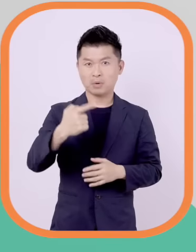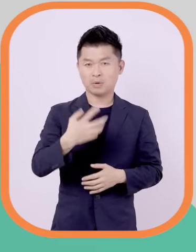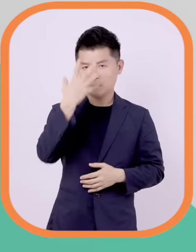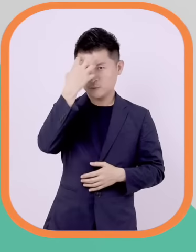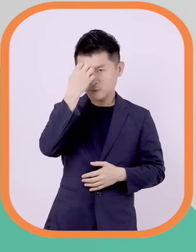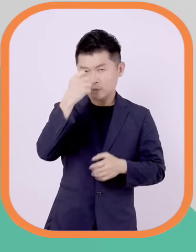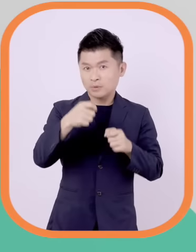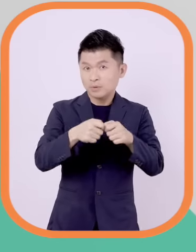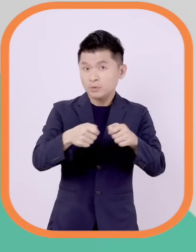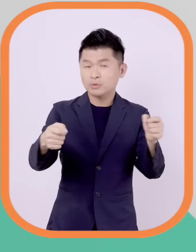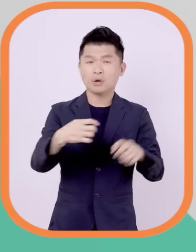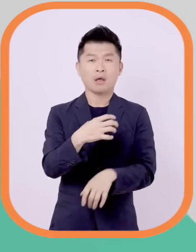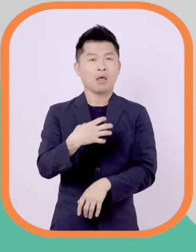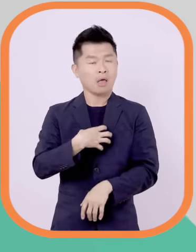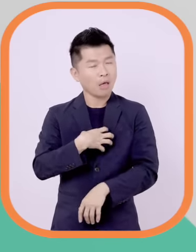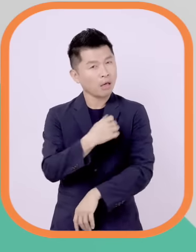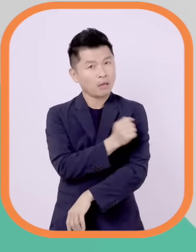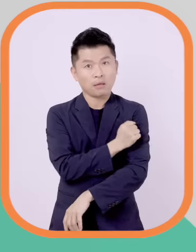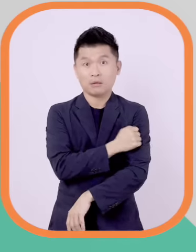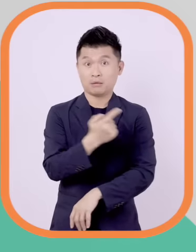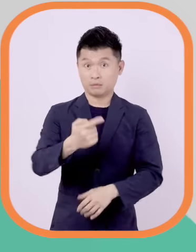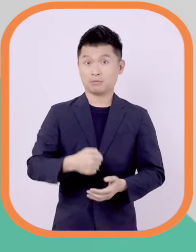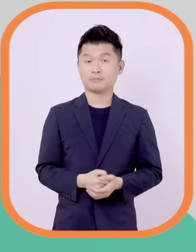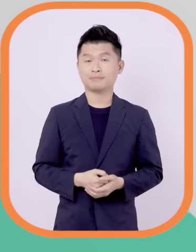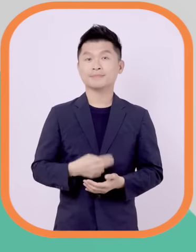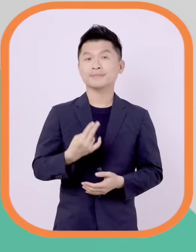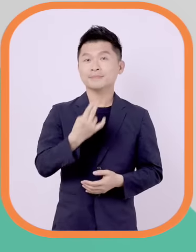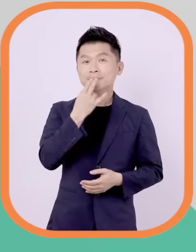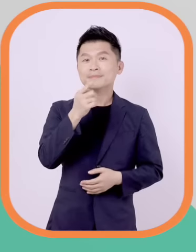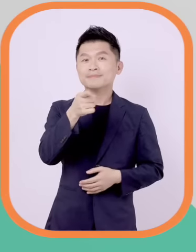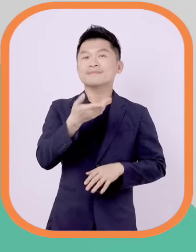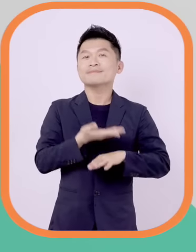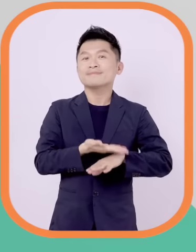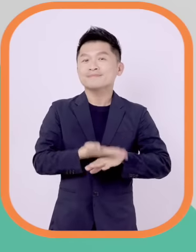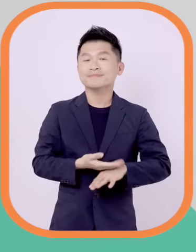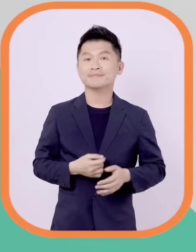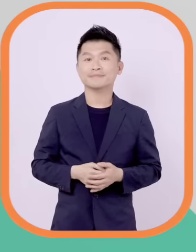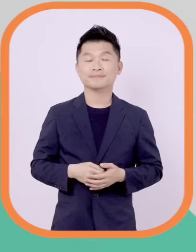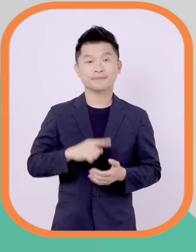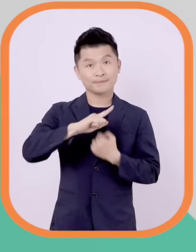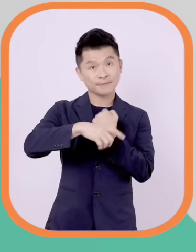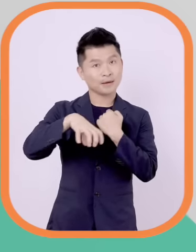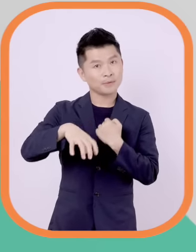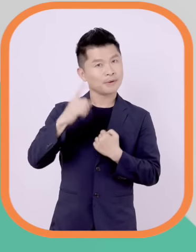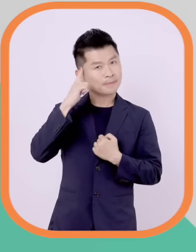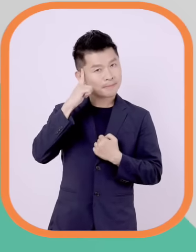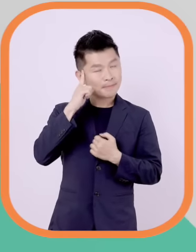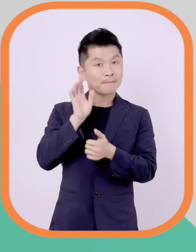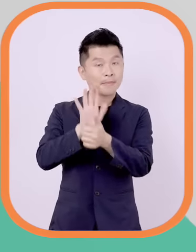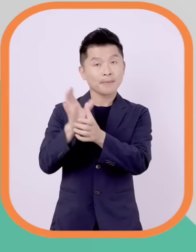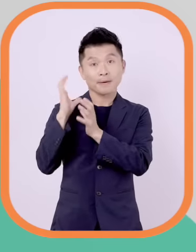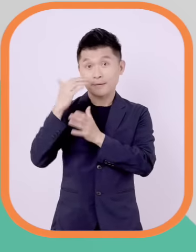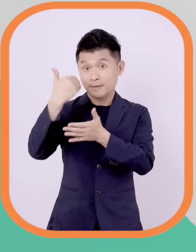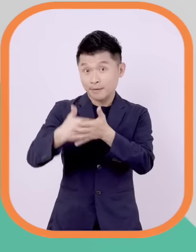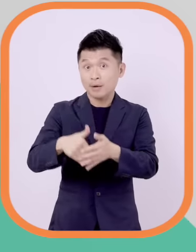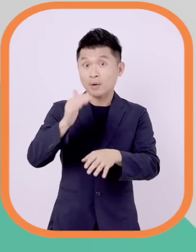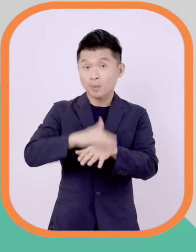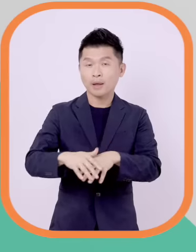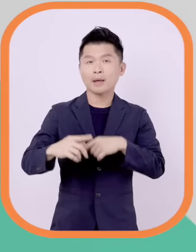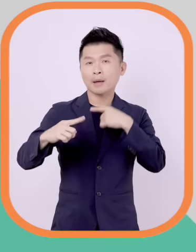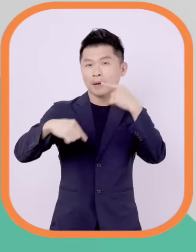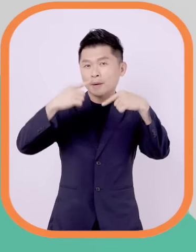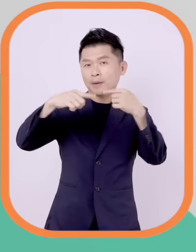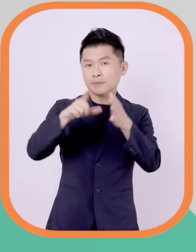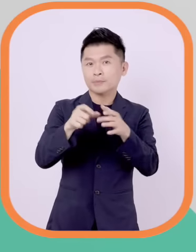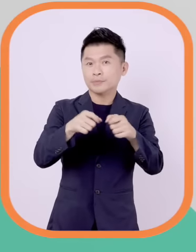肃，要集中精神可是很累人呢。 阿姨请放心，法院会想办法减轻大家的负